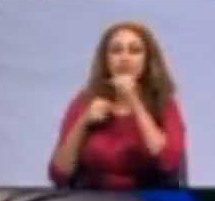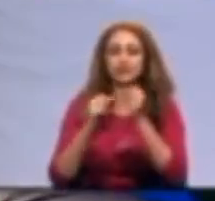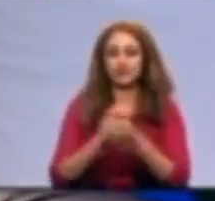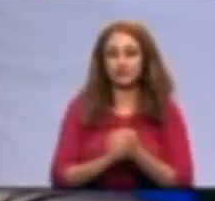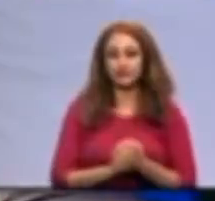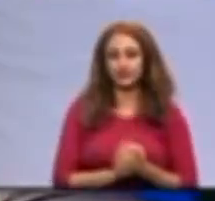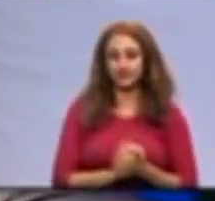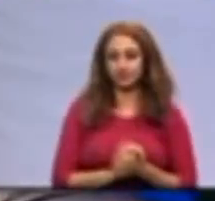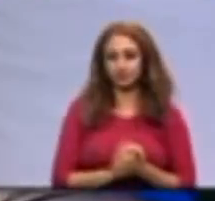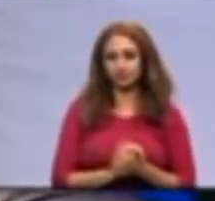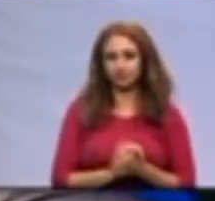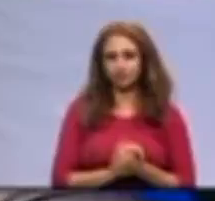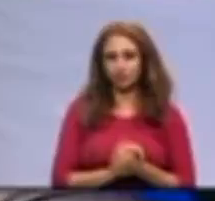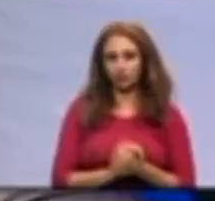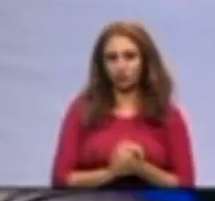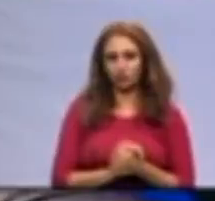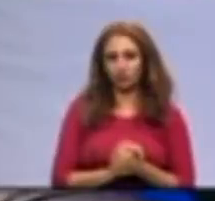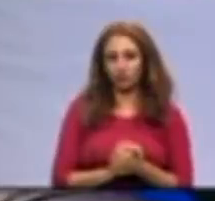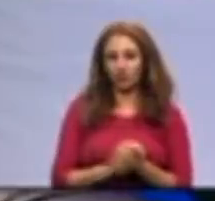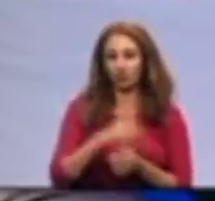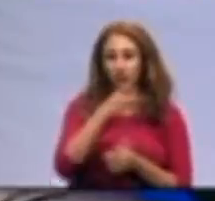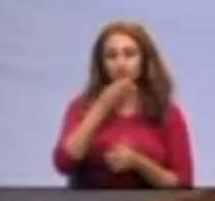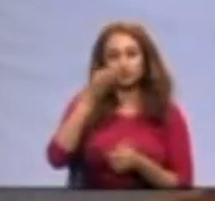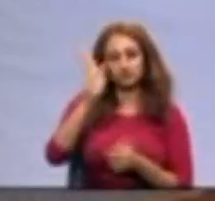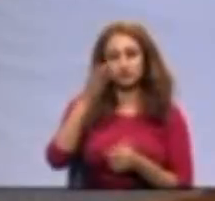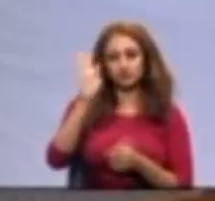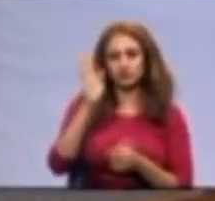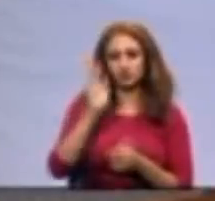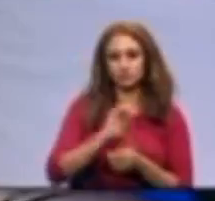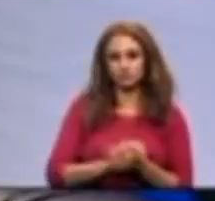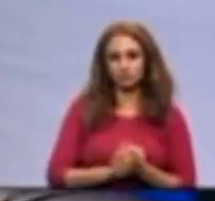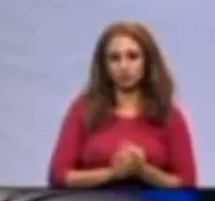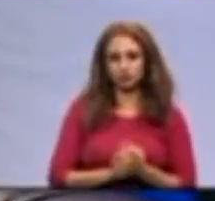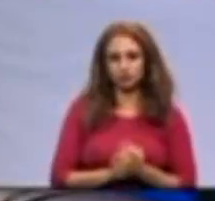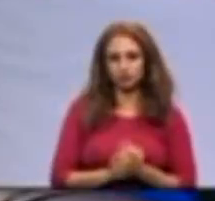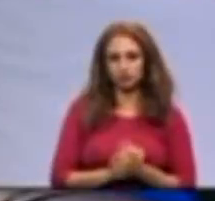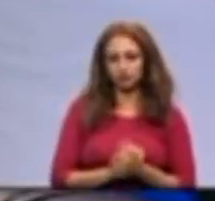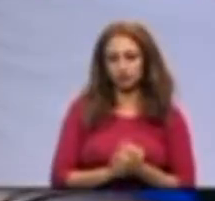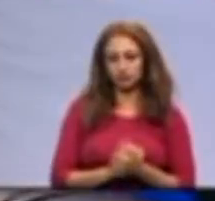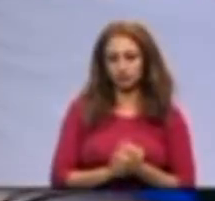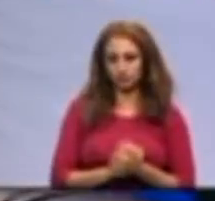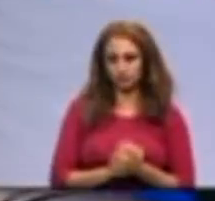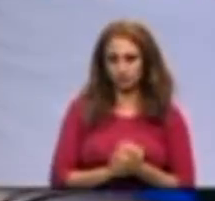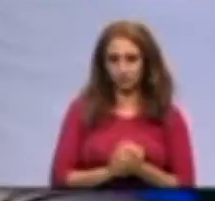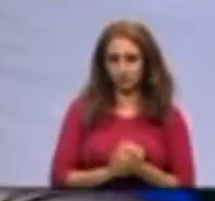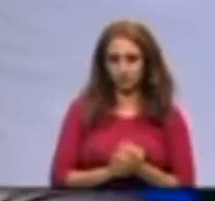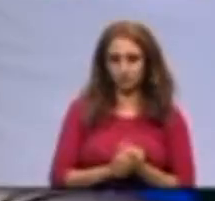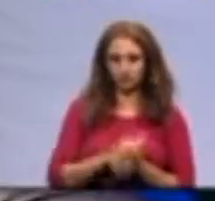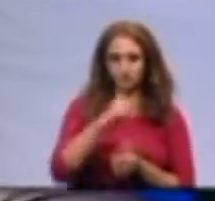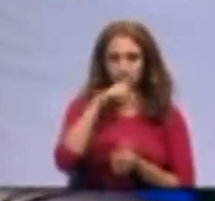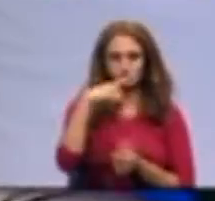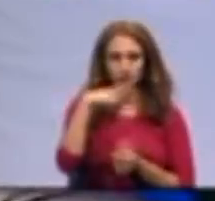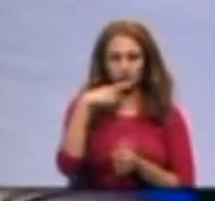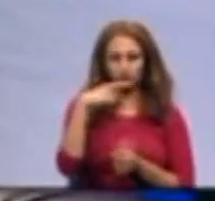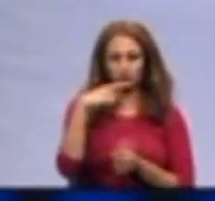وبعدين طلعت مع صابر رباعي، وطلعت طلعتي مع صابر في أغنية بالغنيزه إيه؟ اتذكرك، وحيروني عينيك السود، على العلم انه